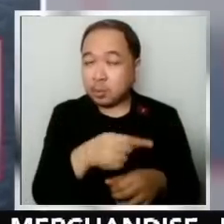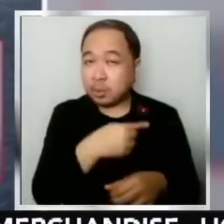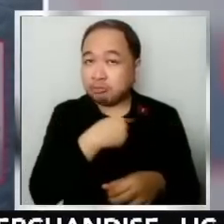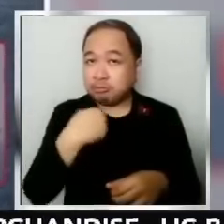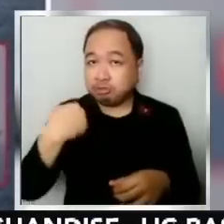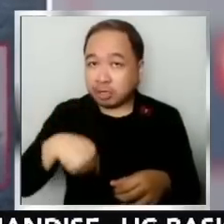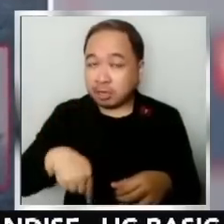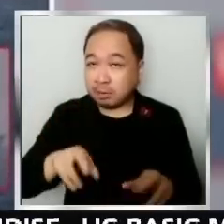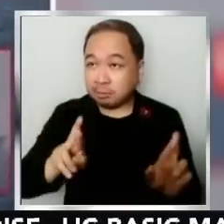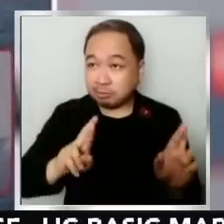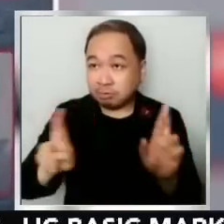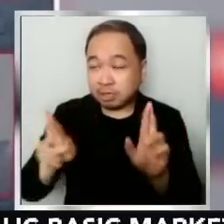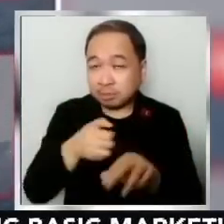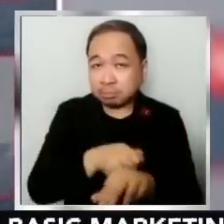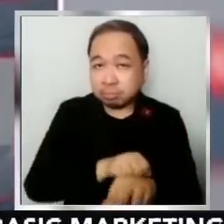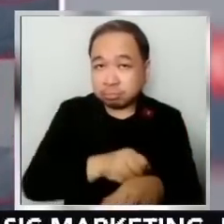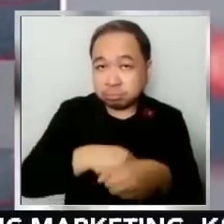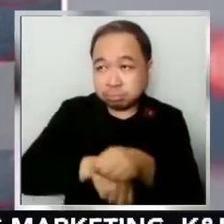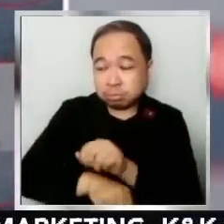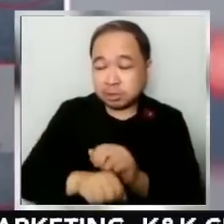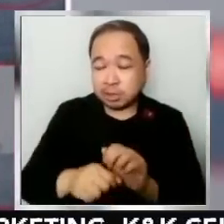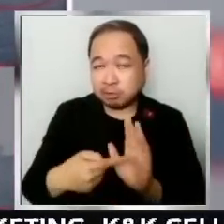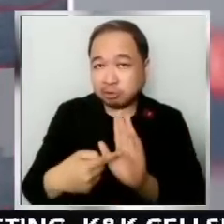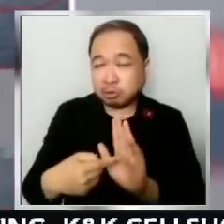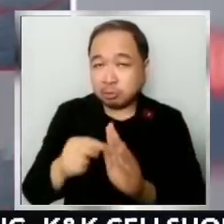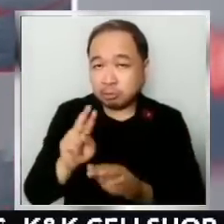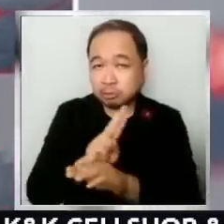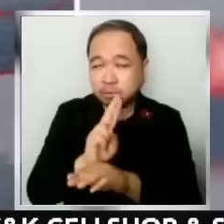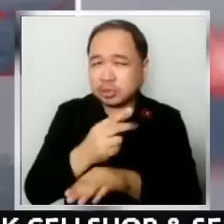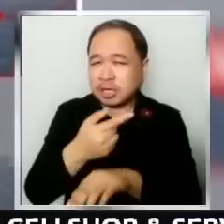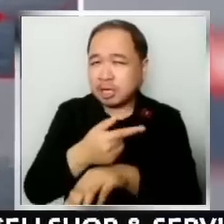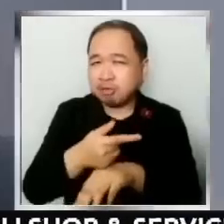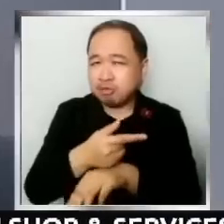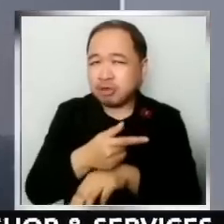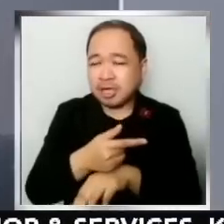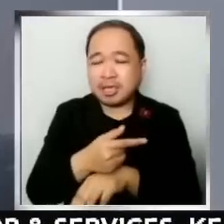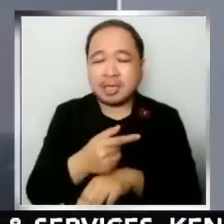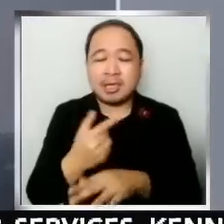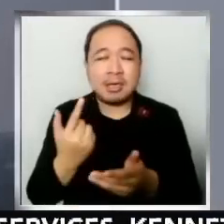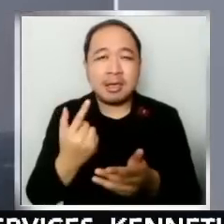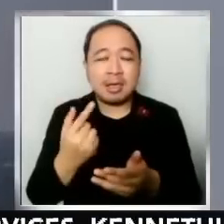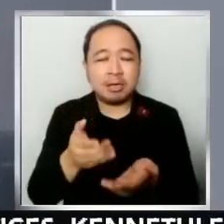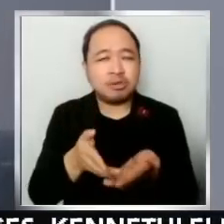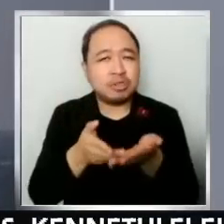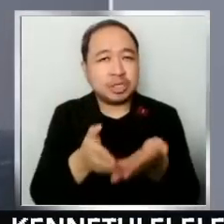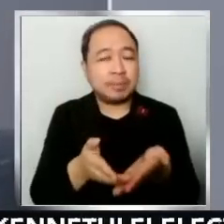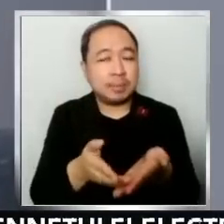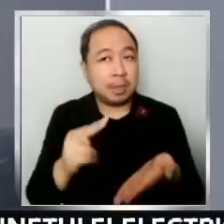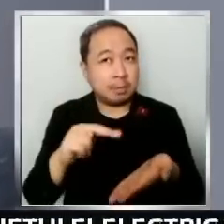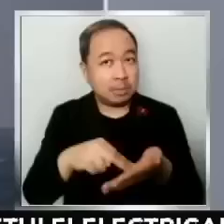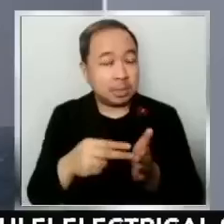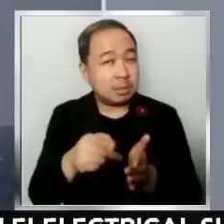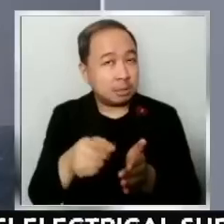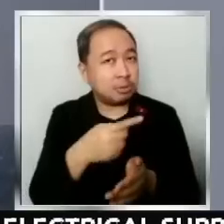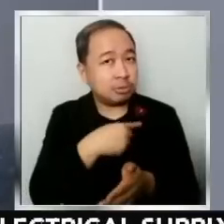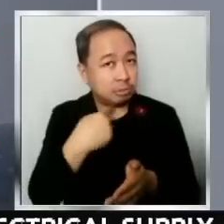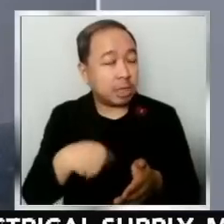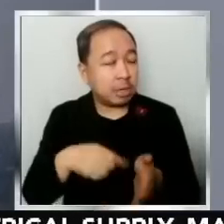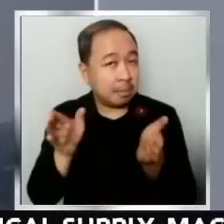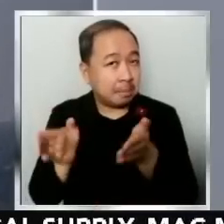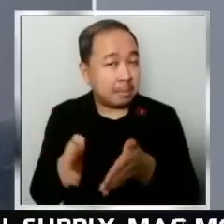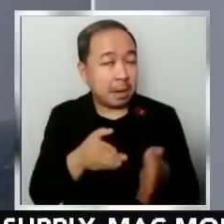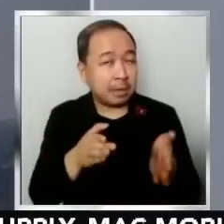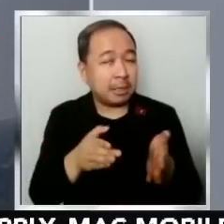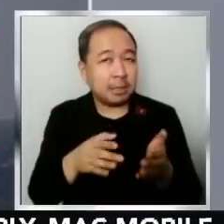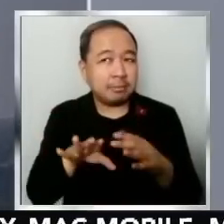a ship You go the use of the gr ship that means of course There is already a plan to use you know